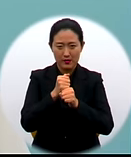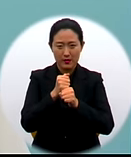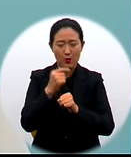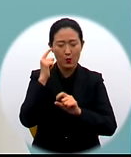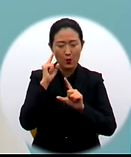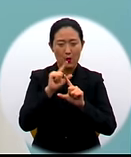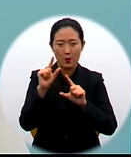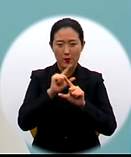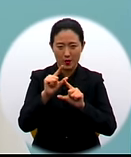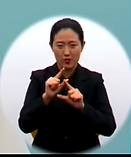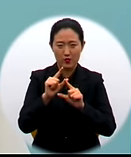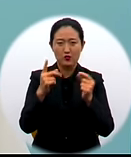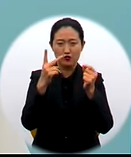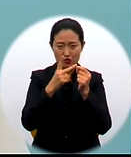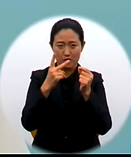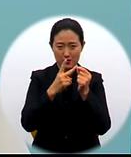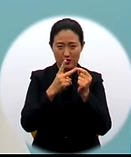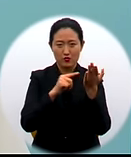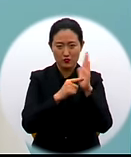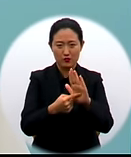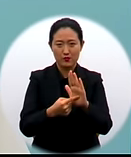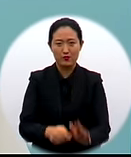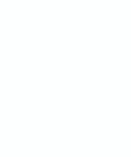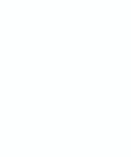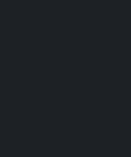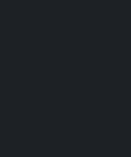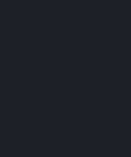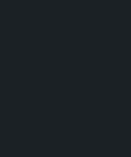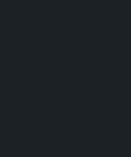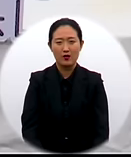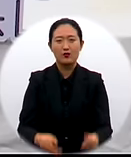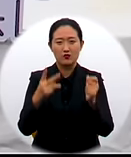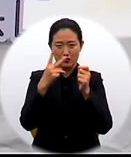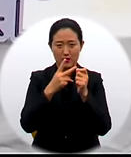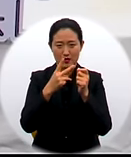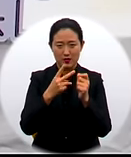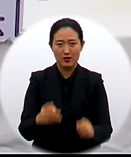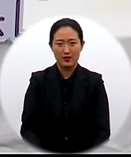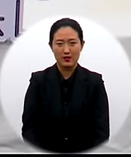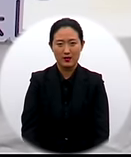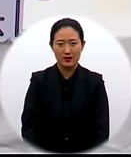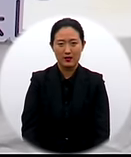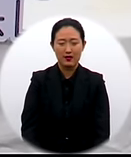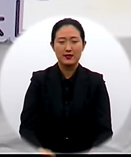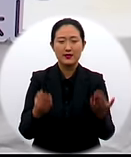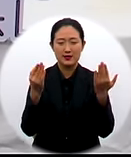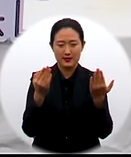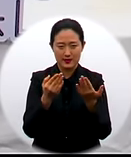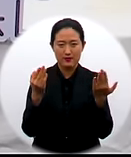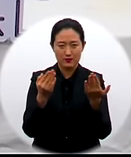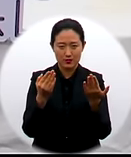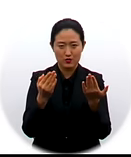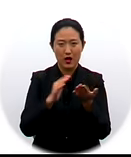고민을 하시는 경우가 많아서 제가 두 번째 트렌드를 준비했습니다. 두 번째 트렌드는요, 직무의